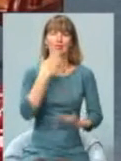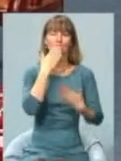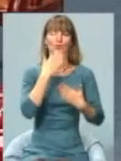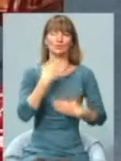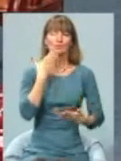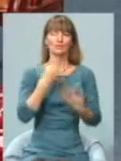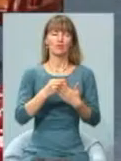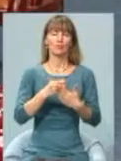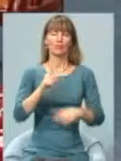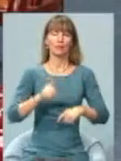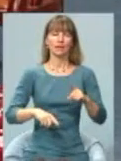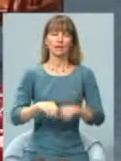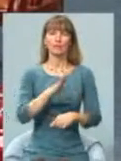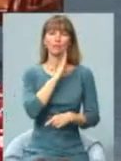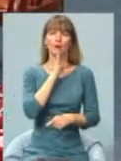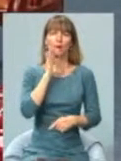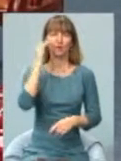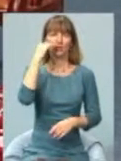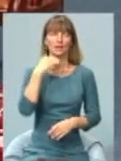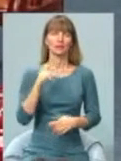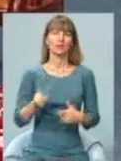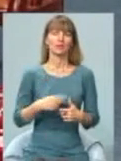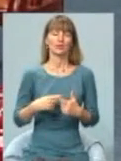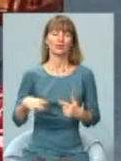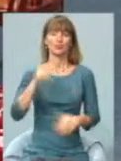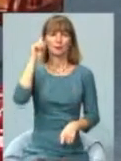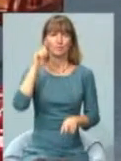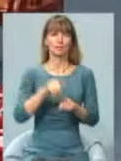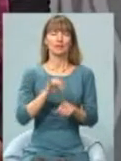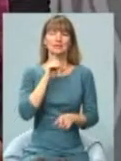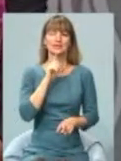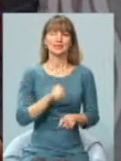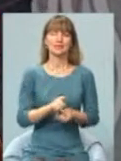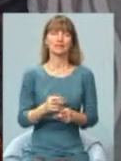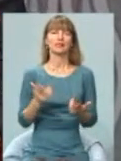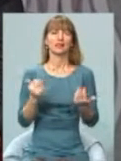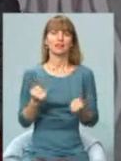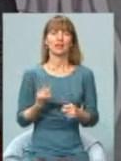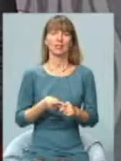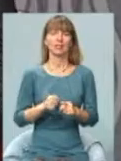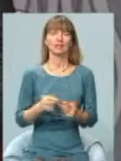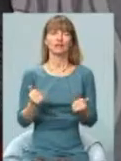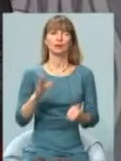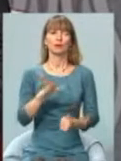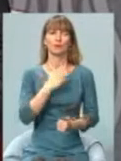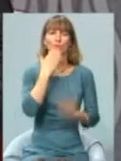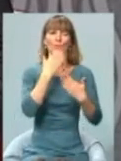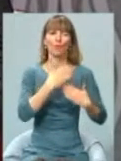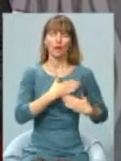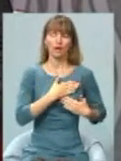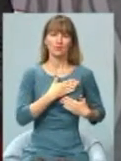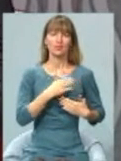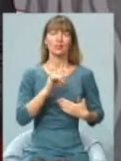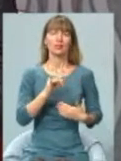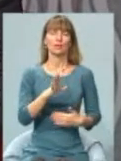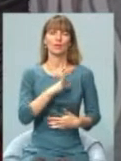батьків, маму, тата або бабусів, дідусів, братів та сестер. Дійсно так, буває кохання, буває любов. І як ми